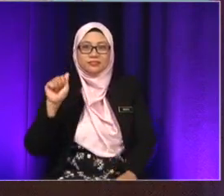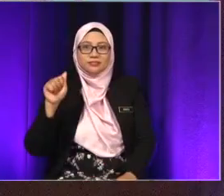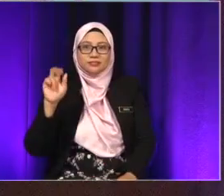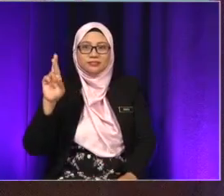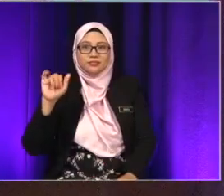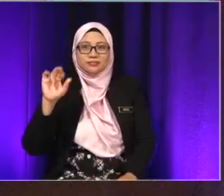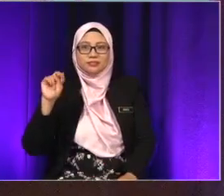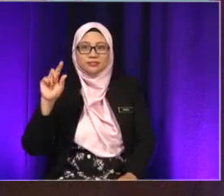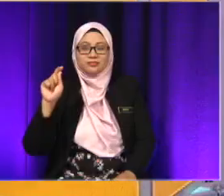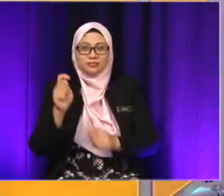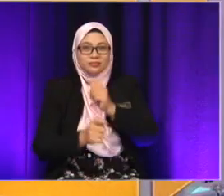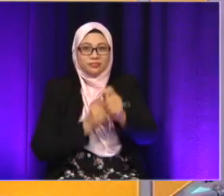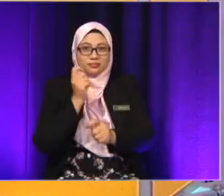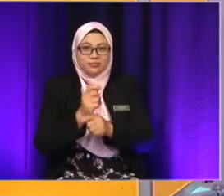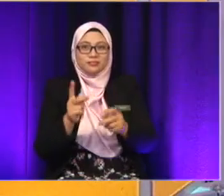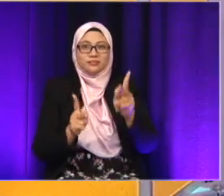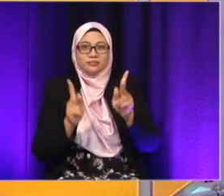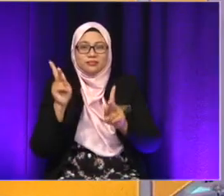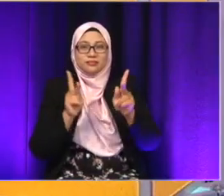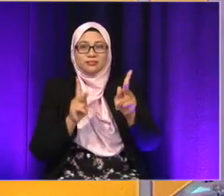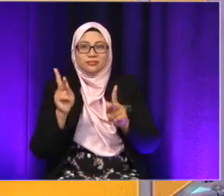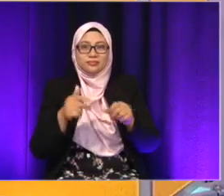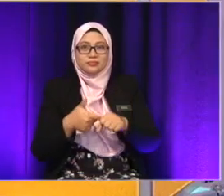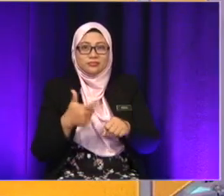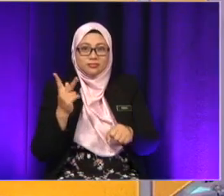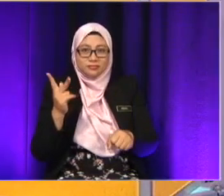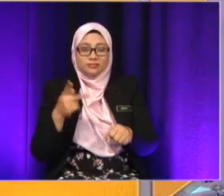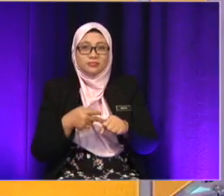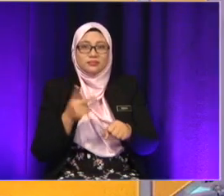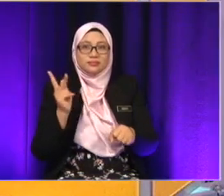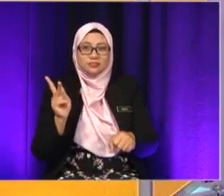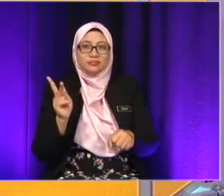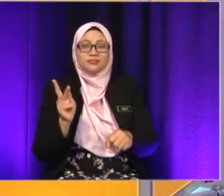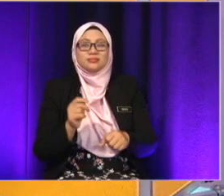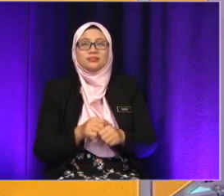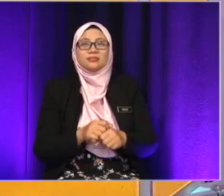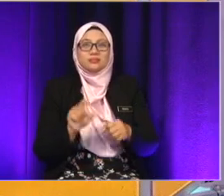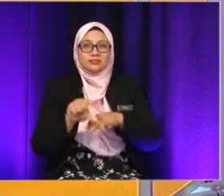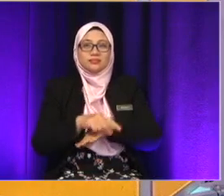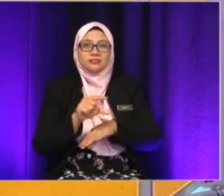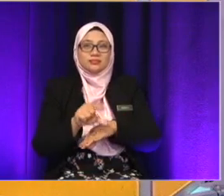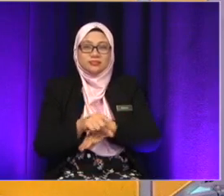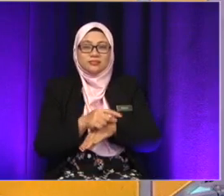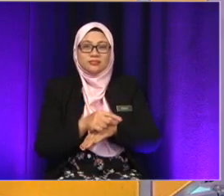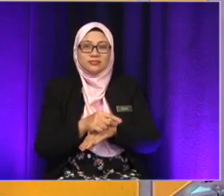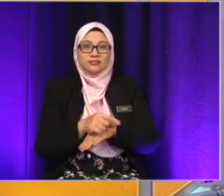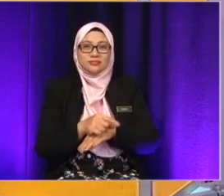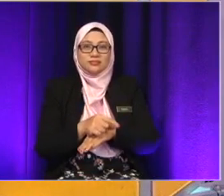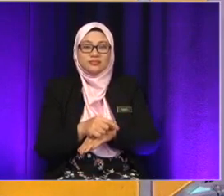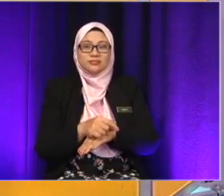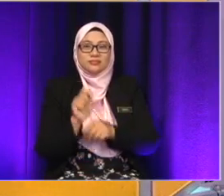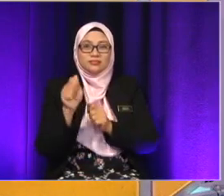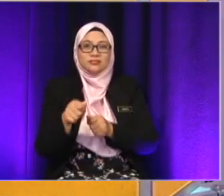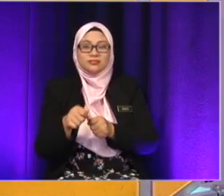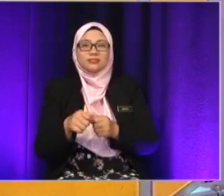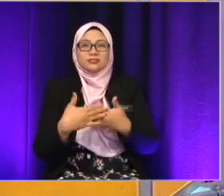kita terpaksa gunakan press ni juga. Okey. Di sini ada meter dia. Meter ni baca bacaan dia berapa persen. Okey. Okey, kemudian jack ni